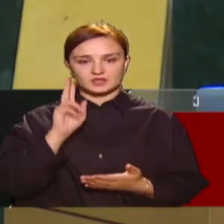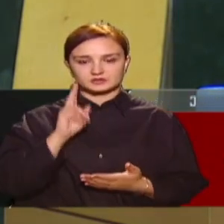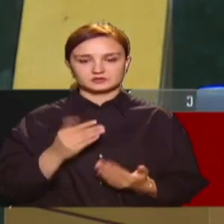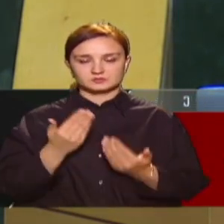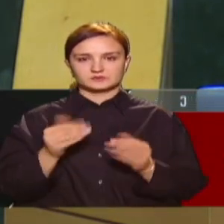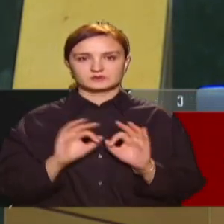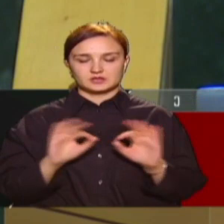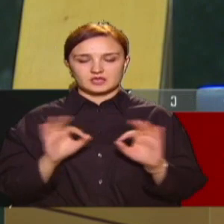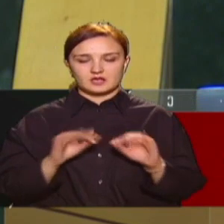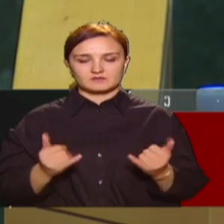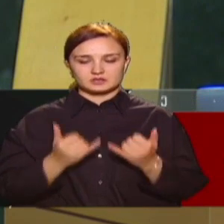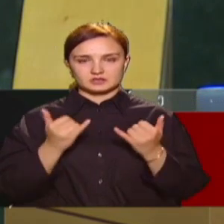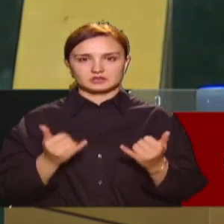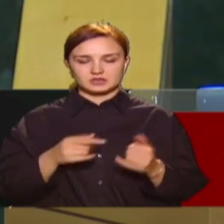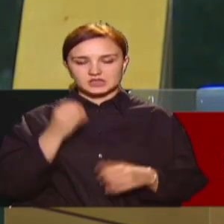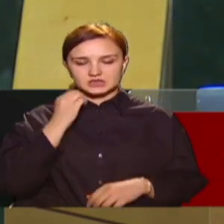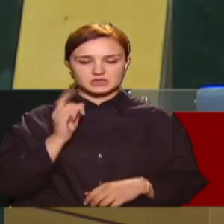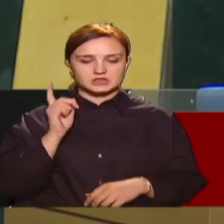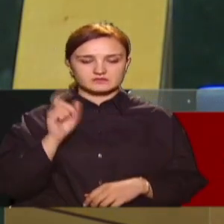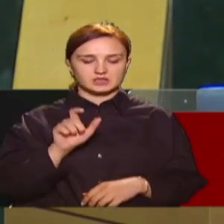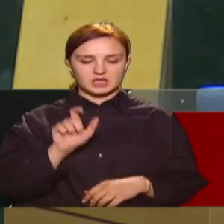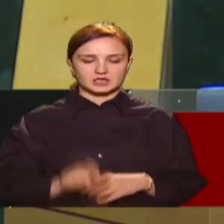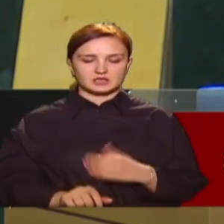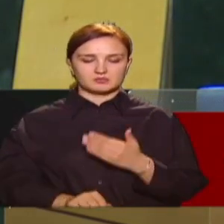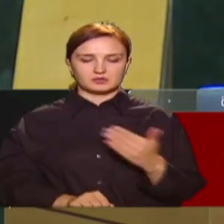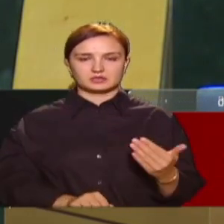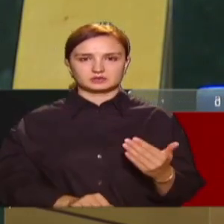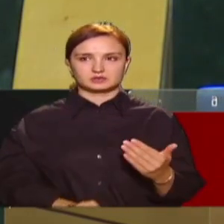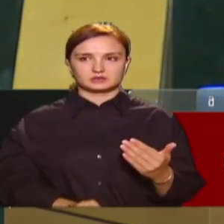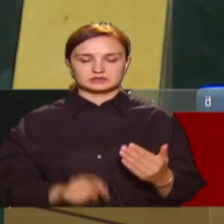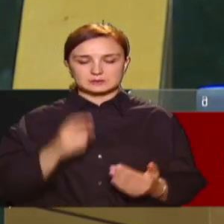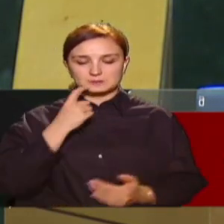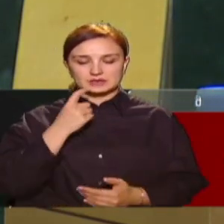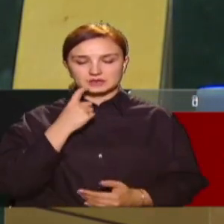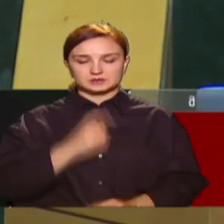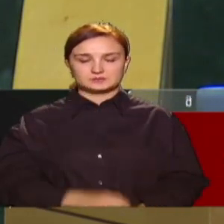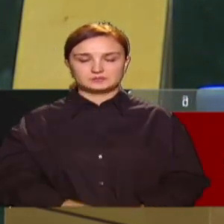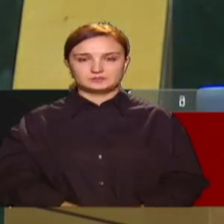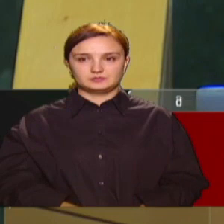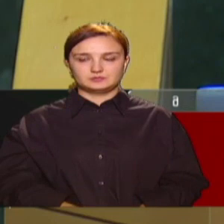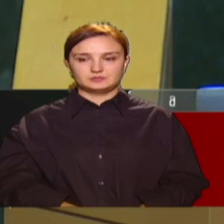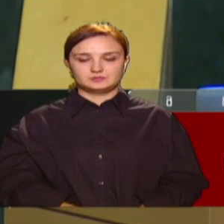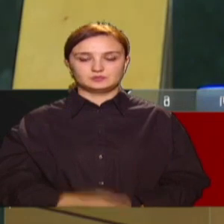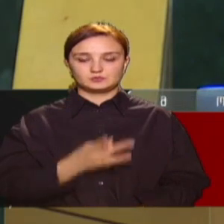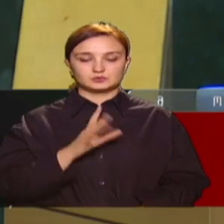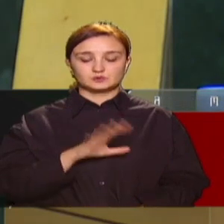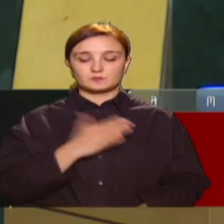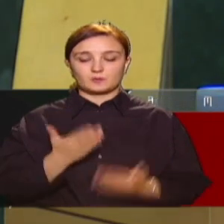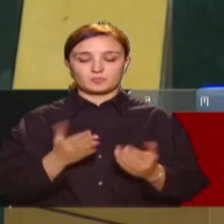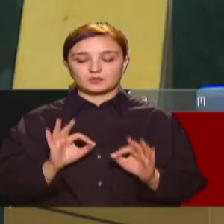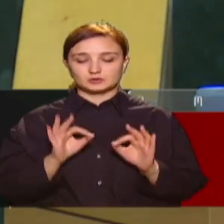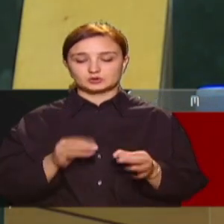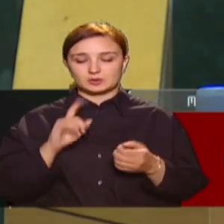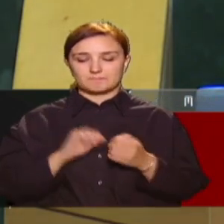რომ ავხსნათ უძველესი ადამიანის კბილი, ეს უნდა იყოს თუ სწორად